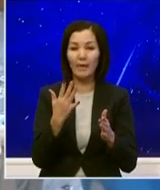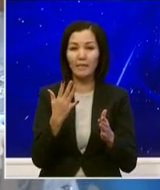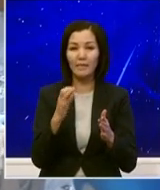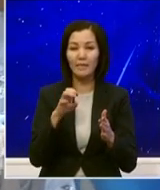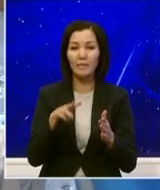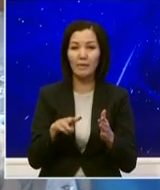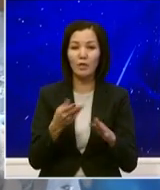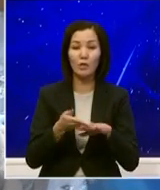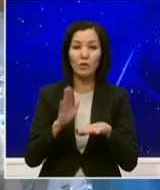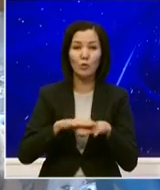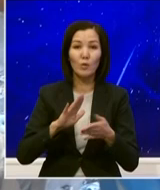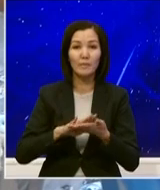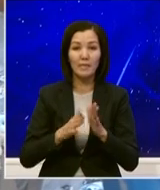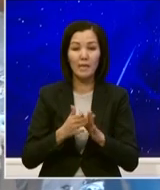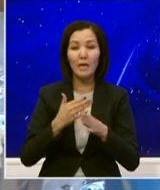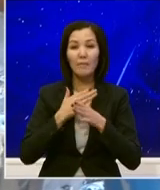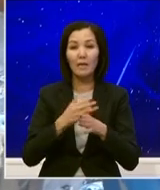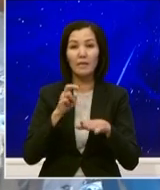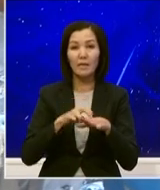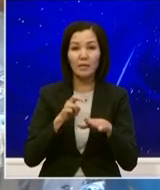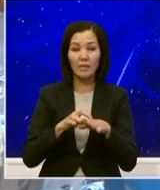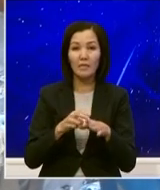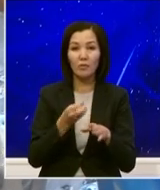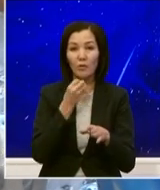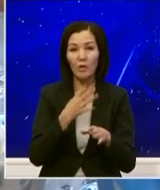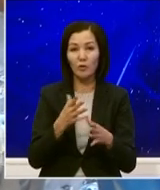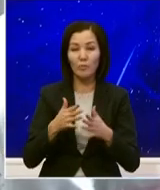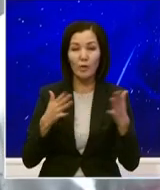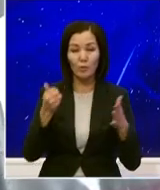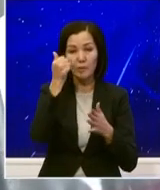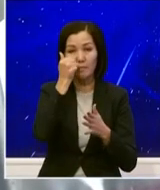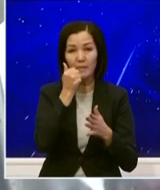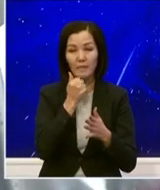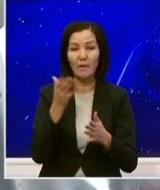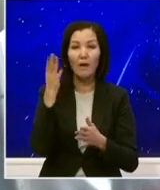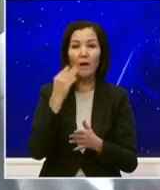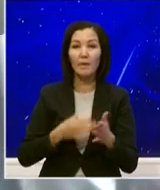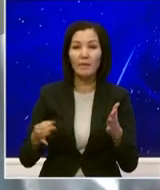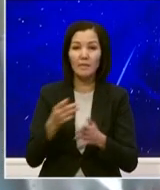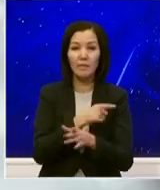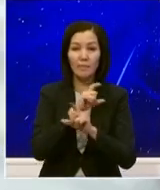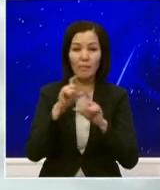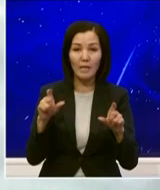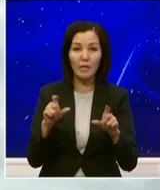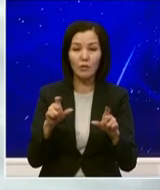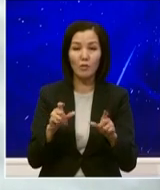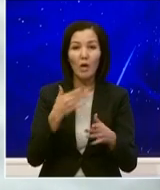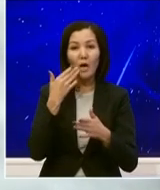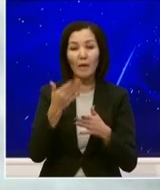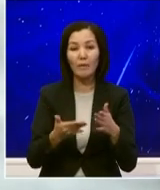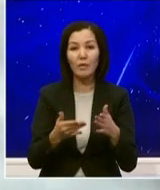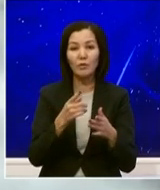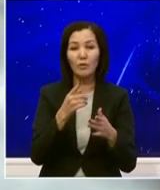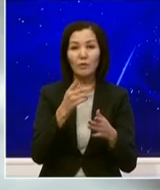тяжелом состоянии. Благодаря врачам наша жизнь вне опасности. Большое им спасибо. В Алматинскую многопрофильную клиническую больницу обращаются более